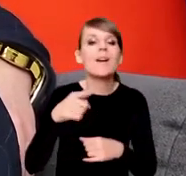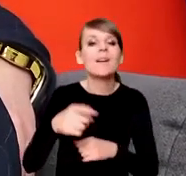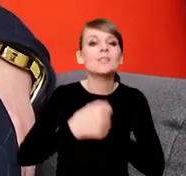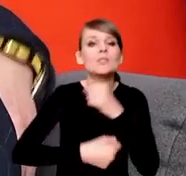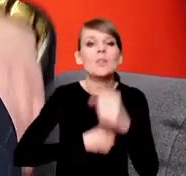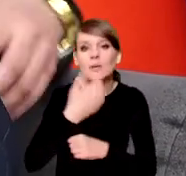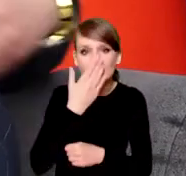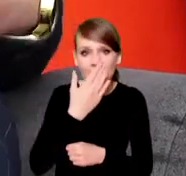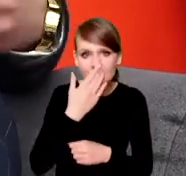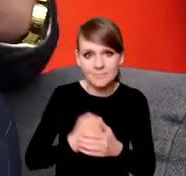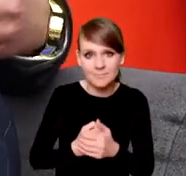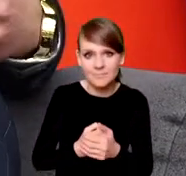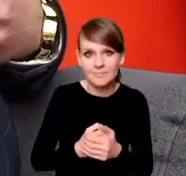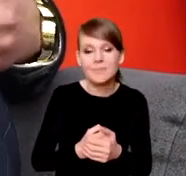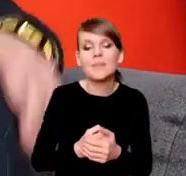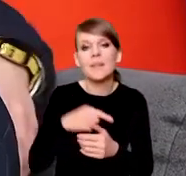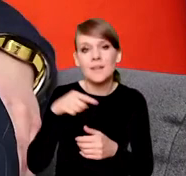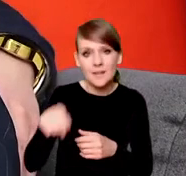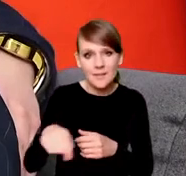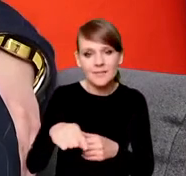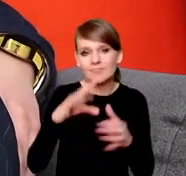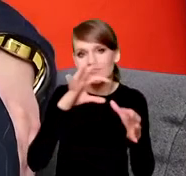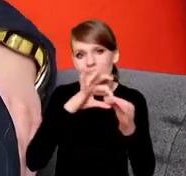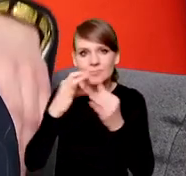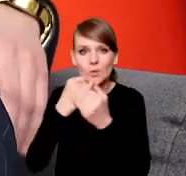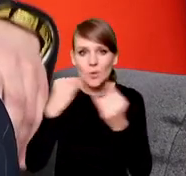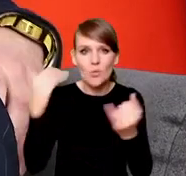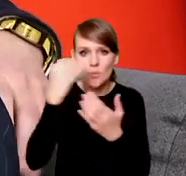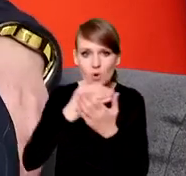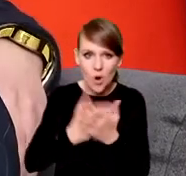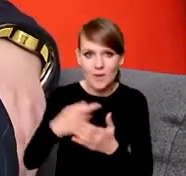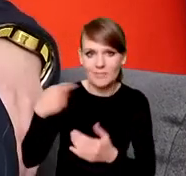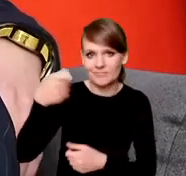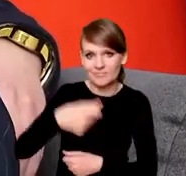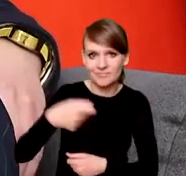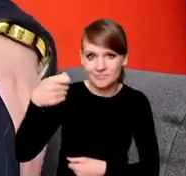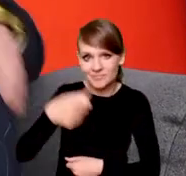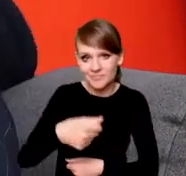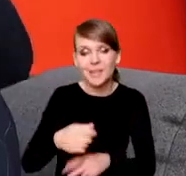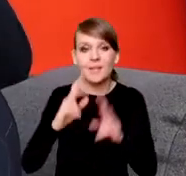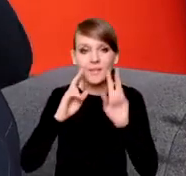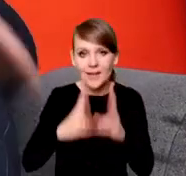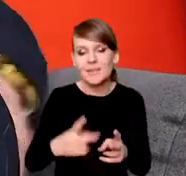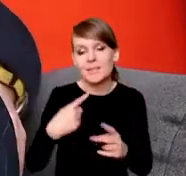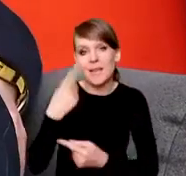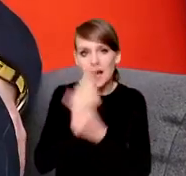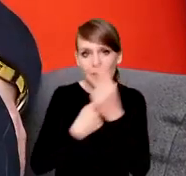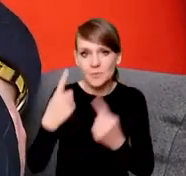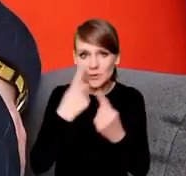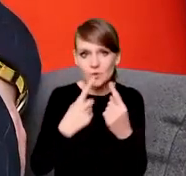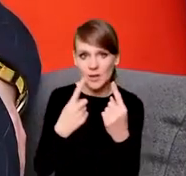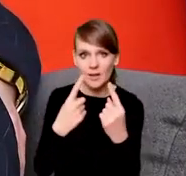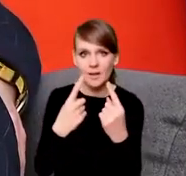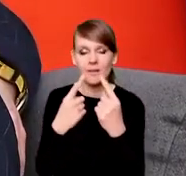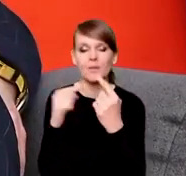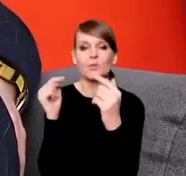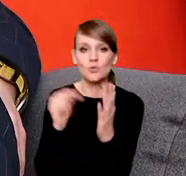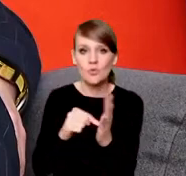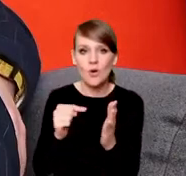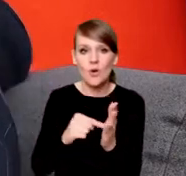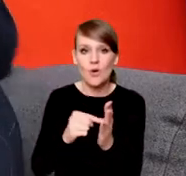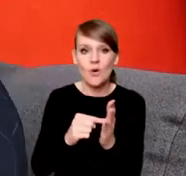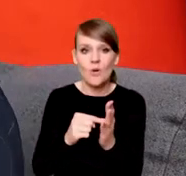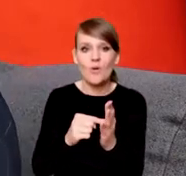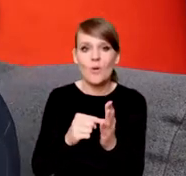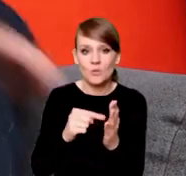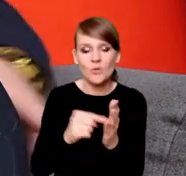są powiązane z różnymi programami finansowania. I rzeczywiście uważam, że to ten fundament jest